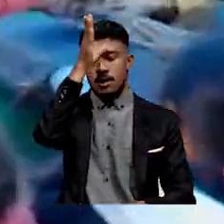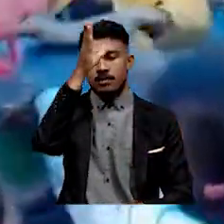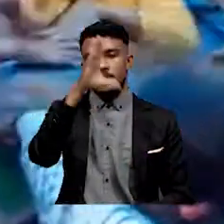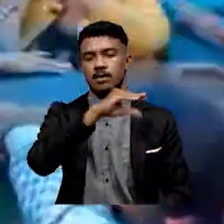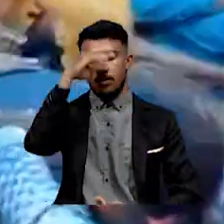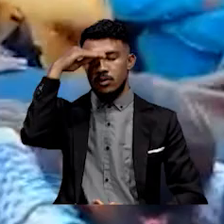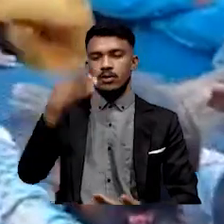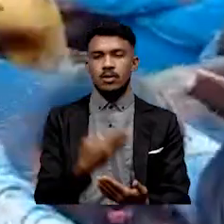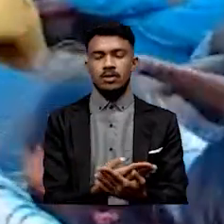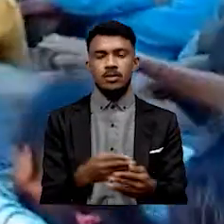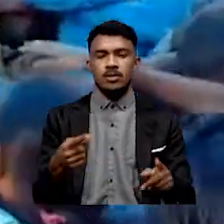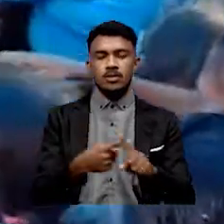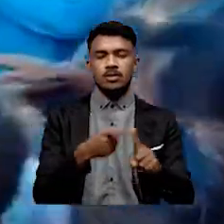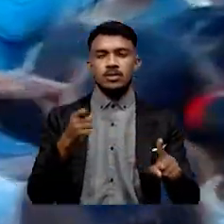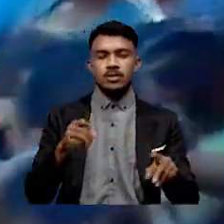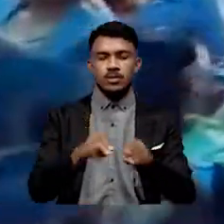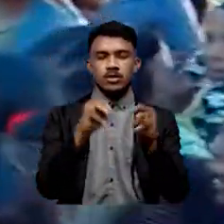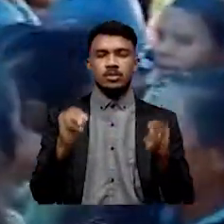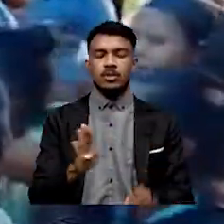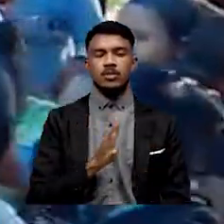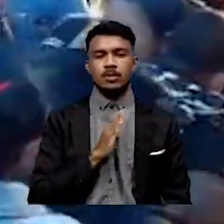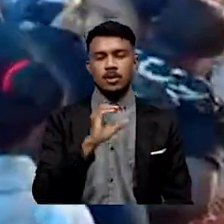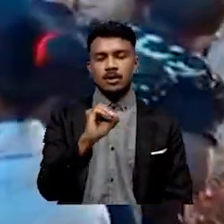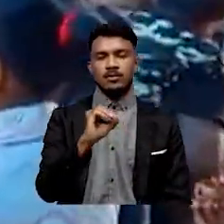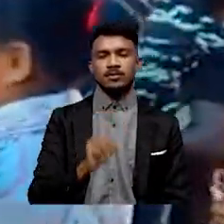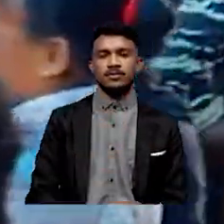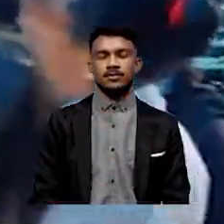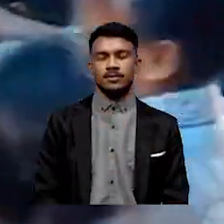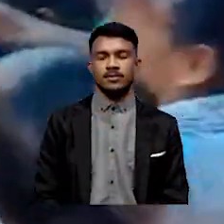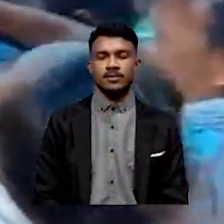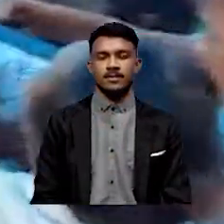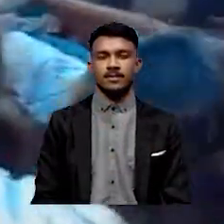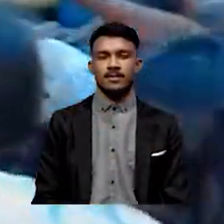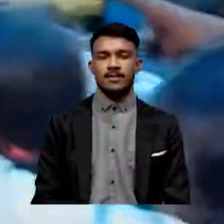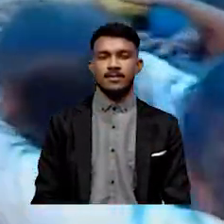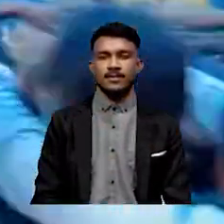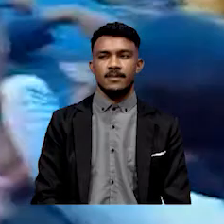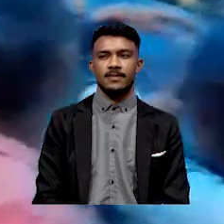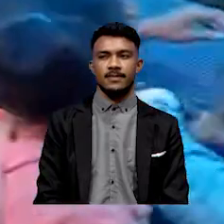si buni postu administrativu Bobonaro munisipiu Bobonaro Apulensa Vier, Jemen.